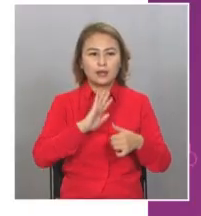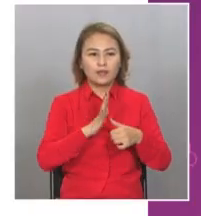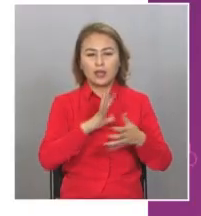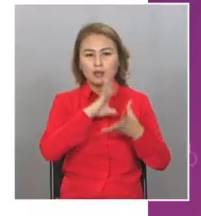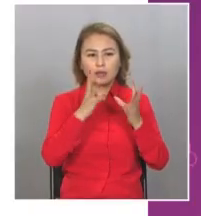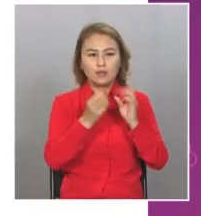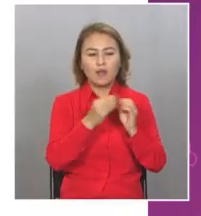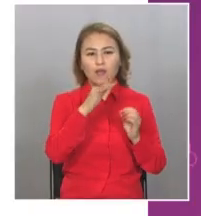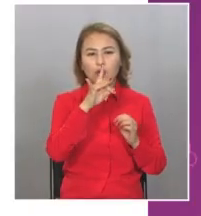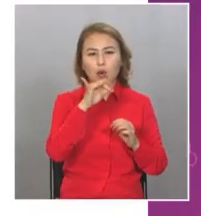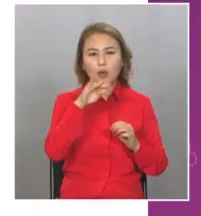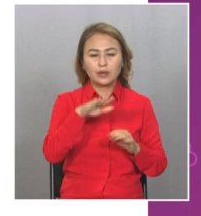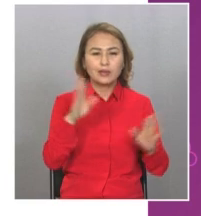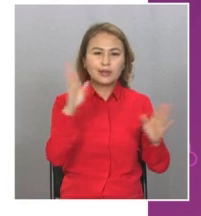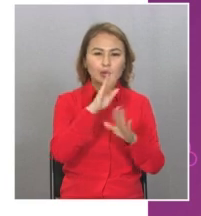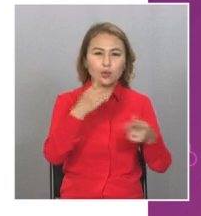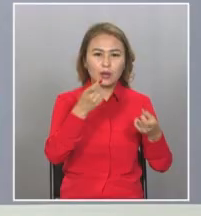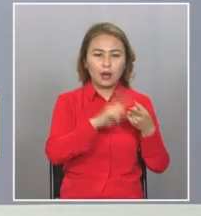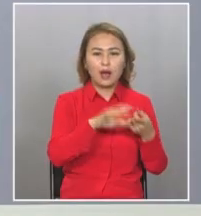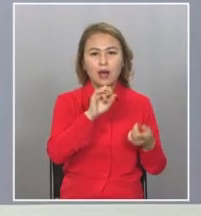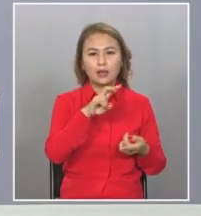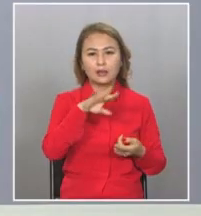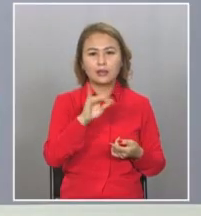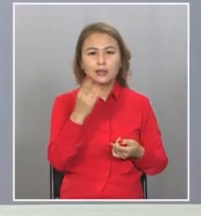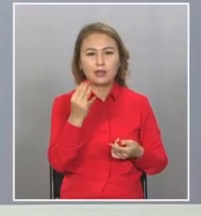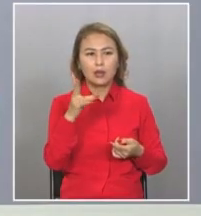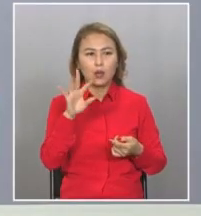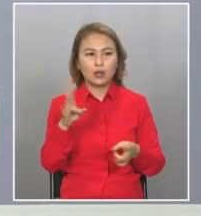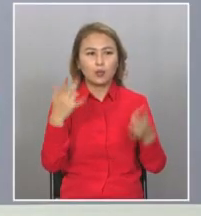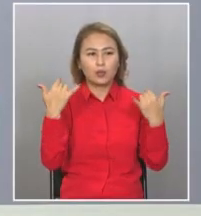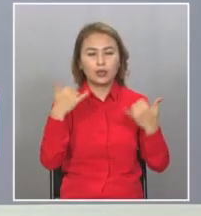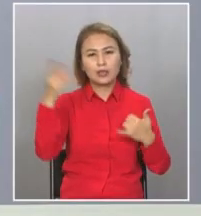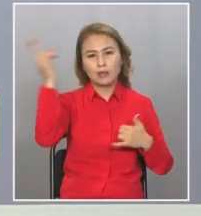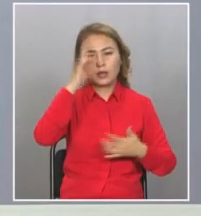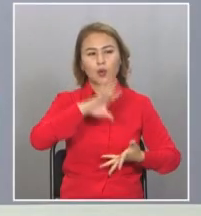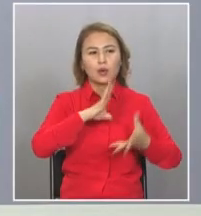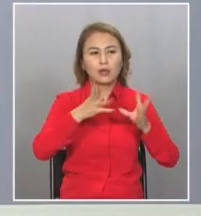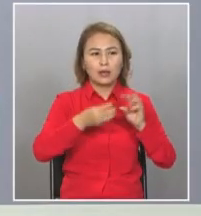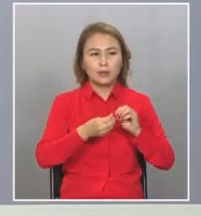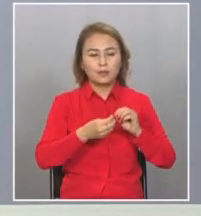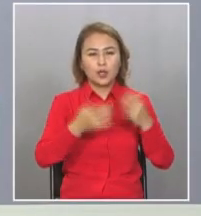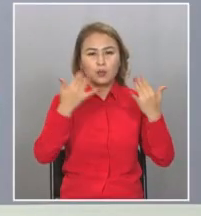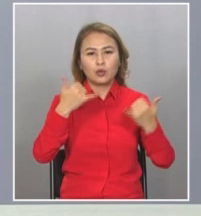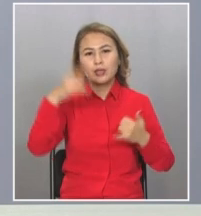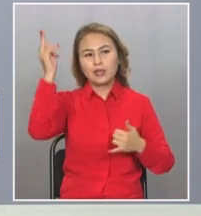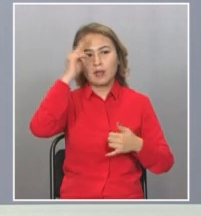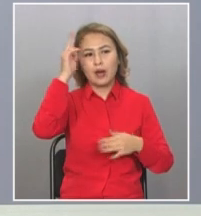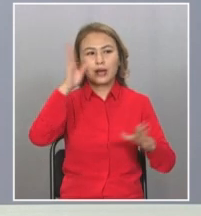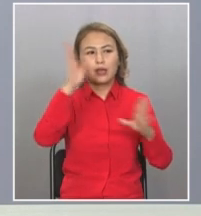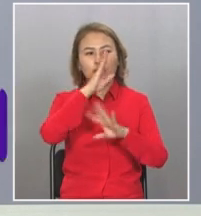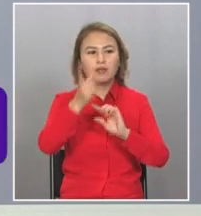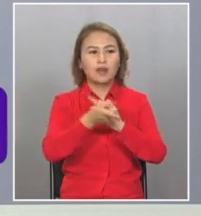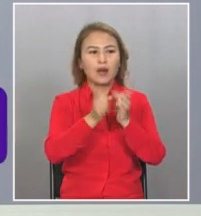ауа массасы, фронттар, циклондар және антициклондар. Ал енді бүгінгі сабағымызды қорытындылайық. Бүгінгі сабағымызда климат